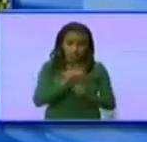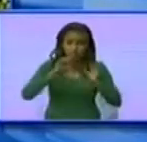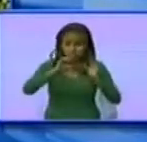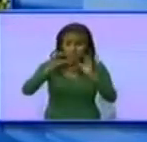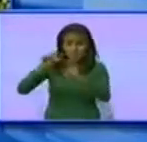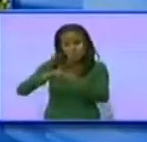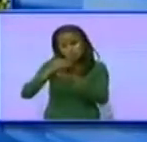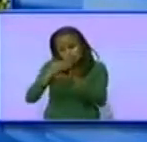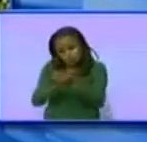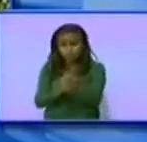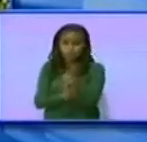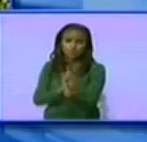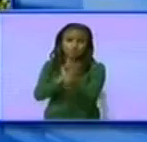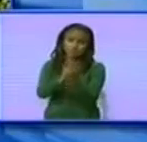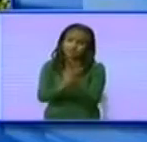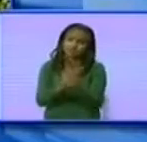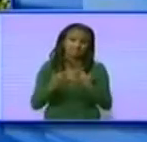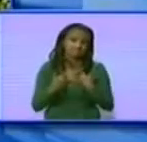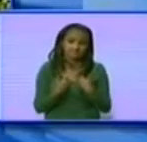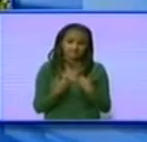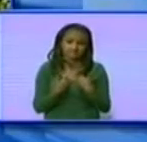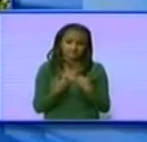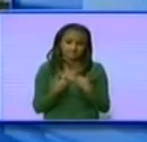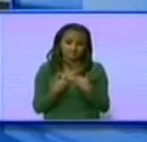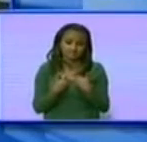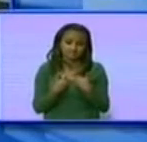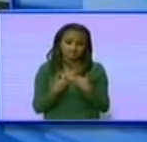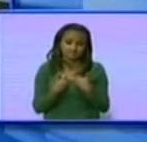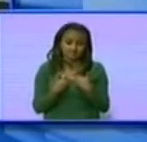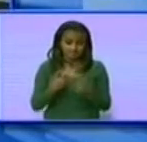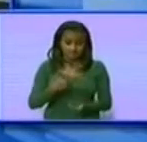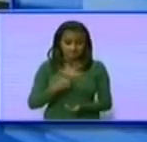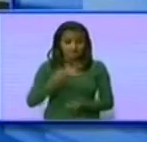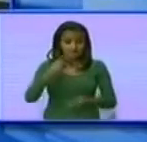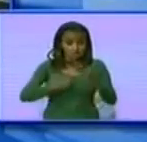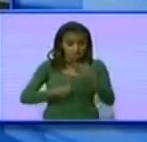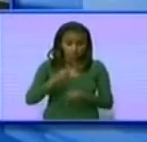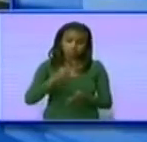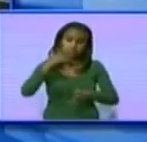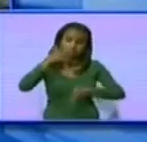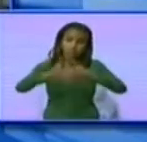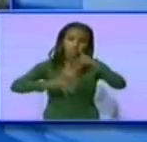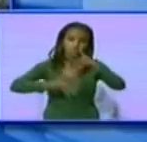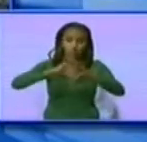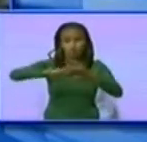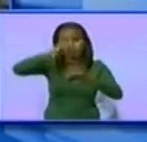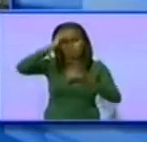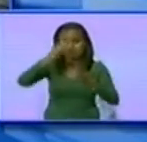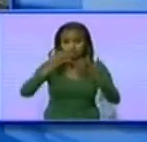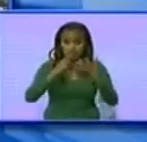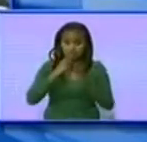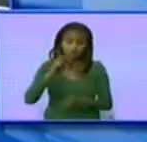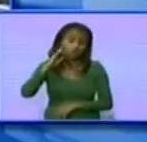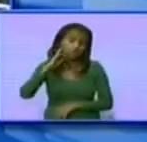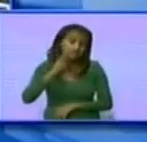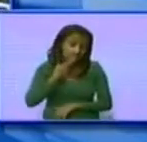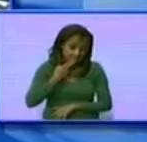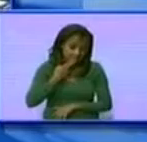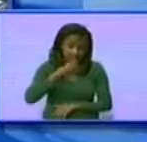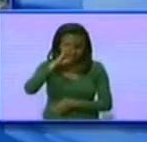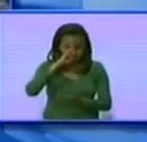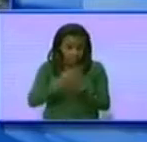ጥሩ ግንኙነት ኖረን ነው እንትን የምንለው ከወላጆች ጋር እኔ የመጣሁት የምልክት ቋንቋ ለመማር መናገርና መስማት